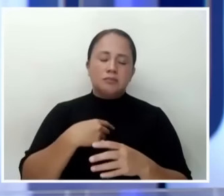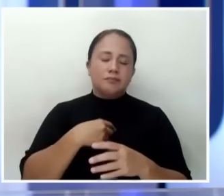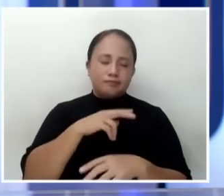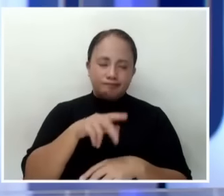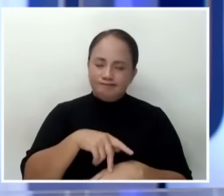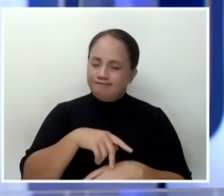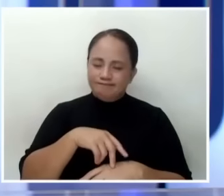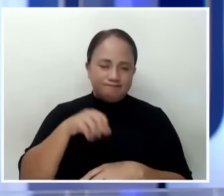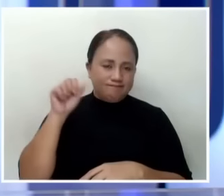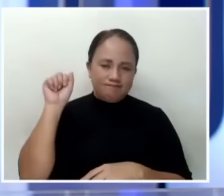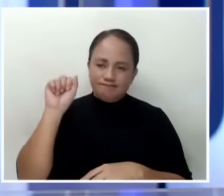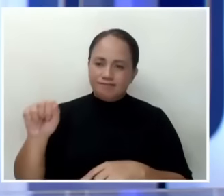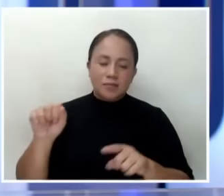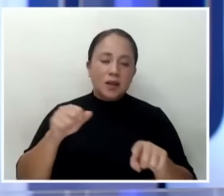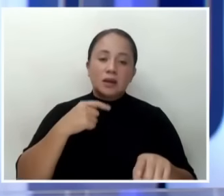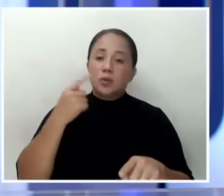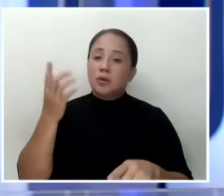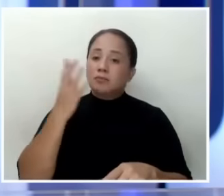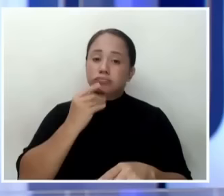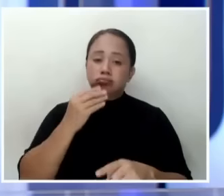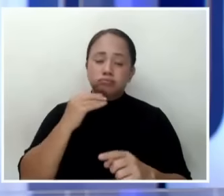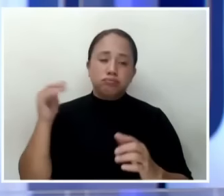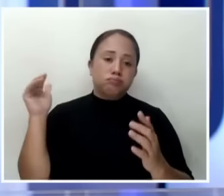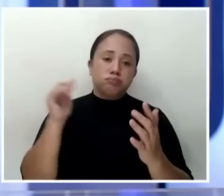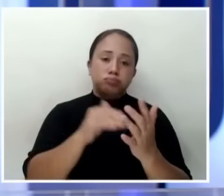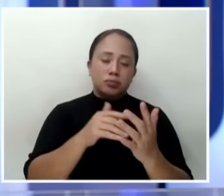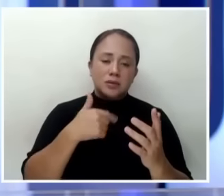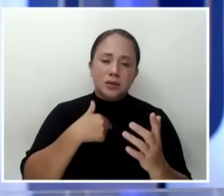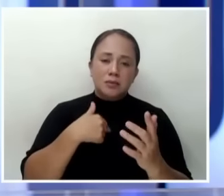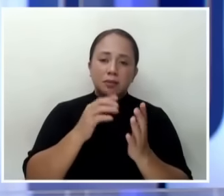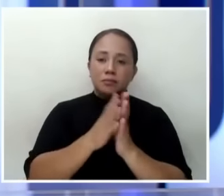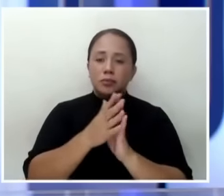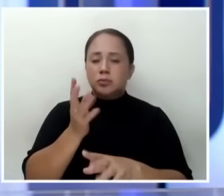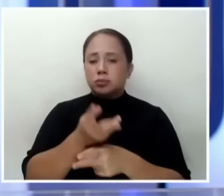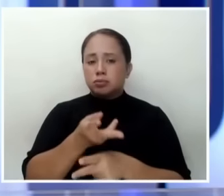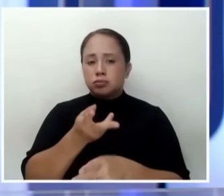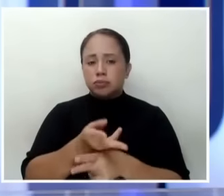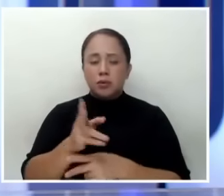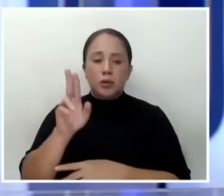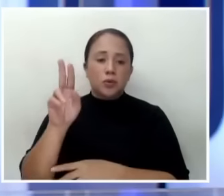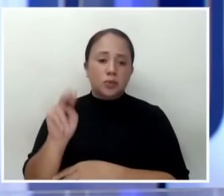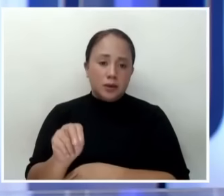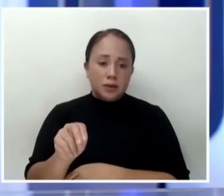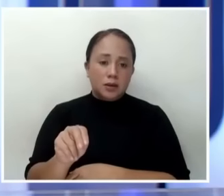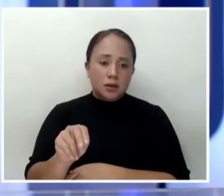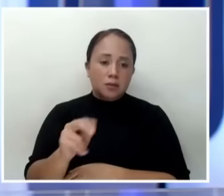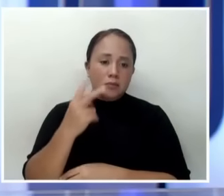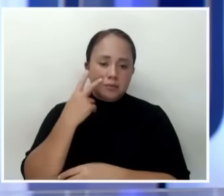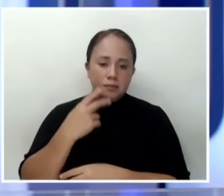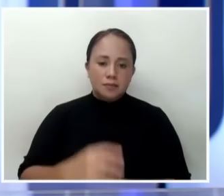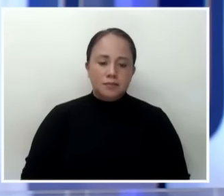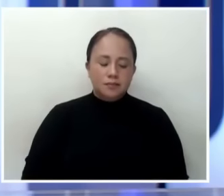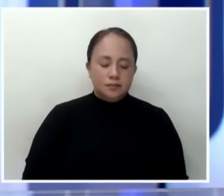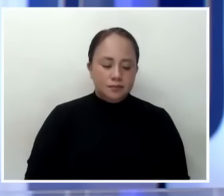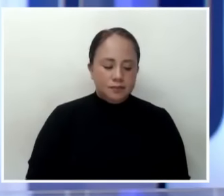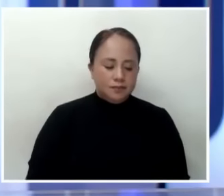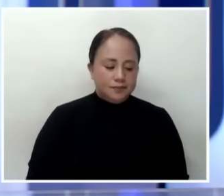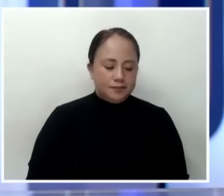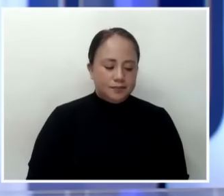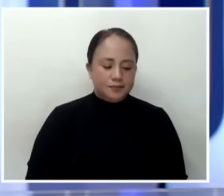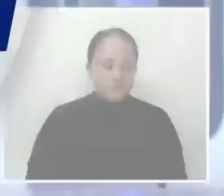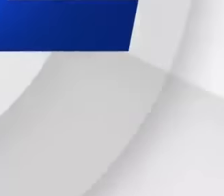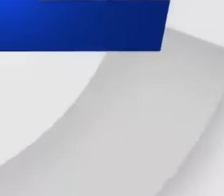umano'y pag-target ng Israel sa mga peacekeepers ng United Nations. Nagpapatrol, Jeffrey